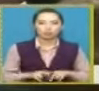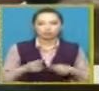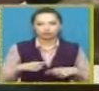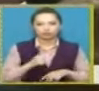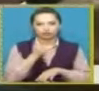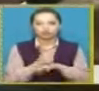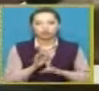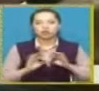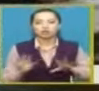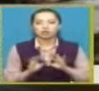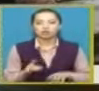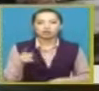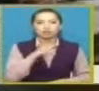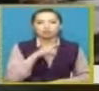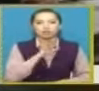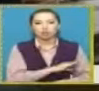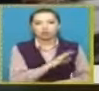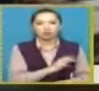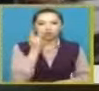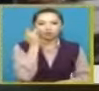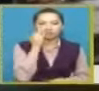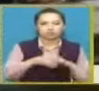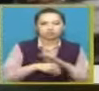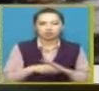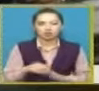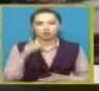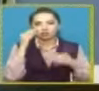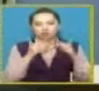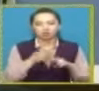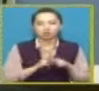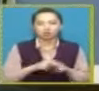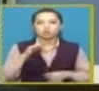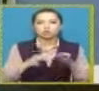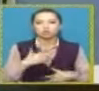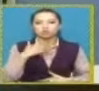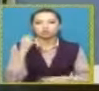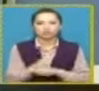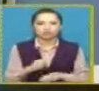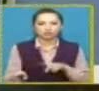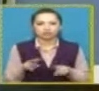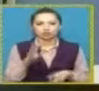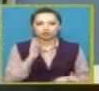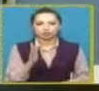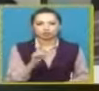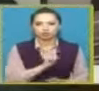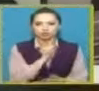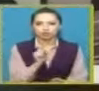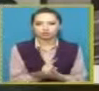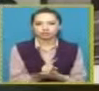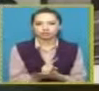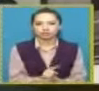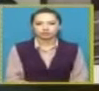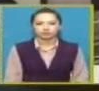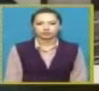қызметтік өкілеттілігін асыра пайдаланып, пара алған мемлекеттік қызметкерге сот қатаң жаза қолданылатындығын еске салды. Жаза ретінде